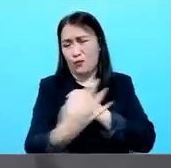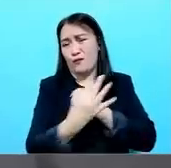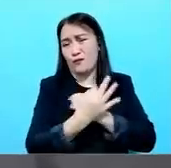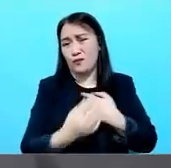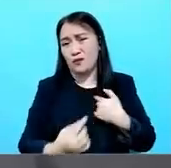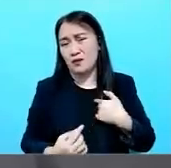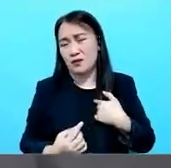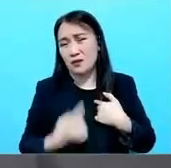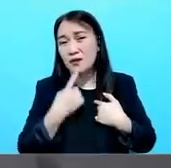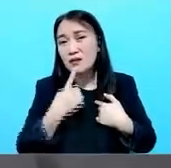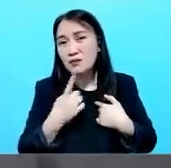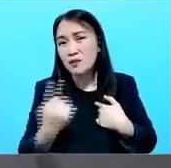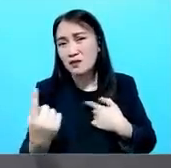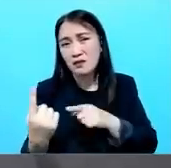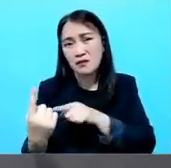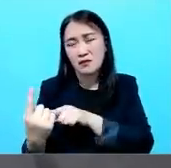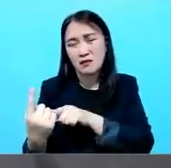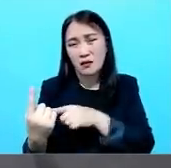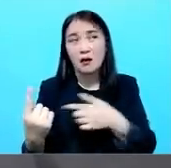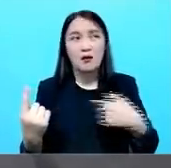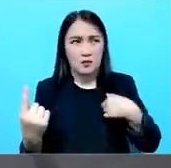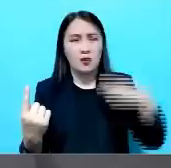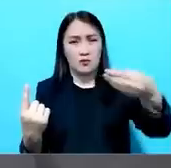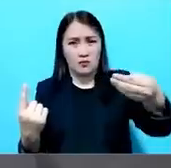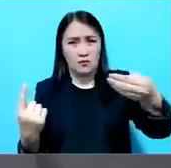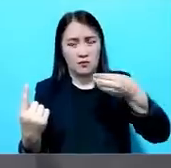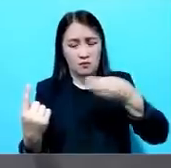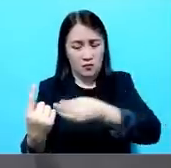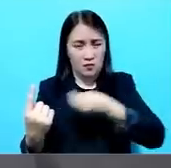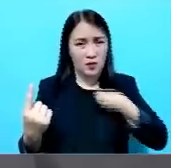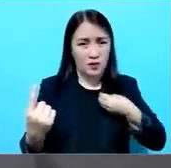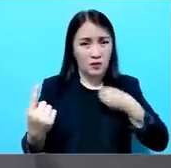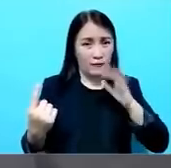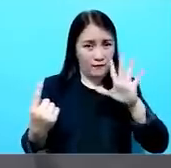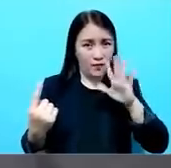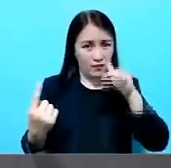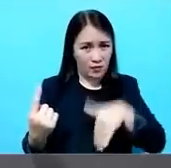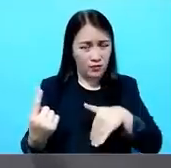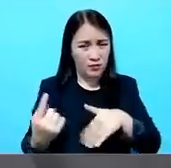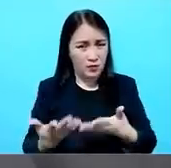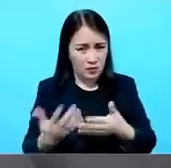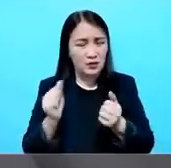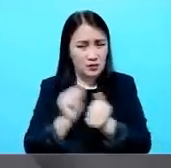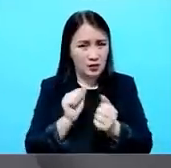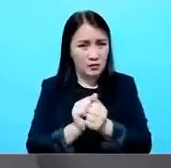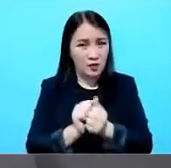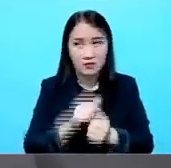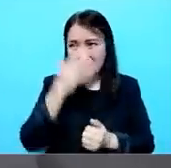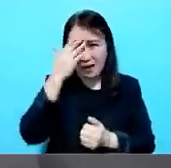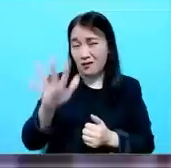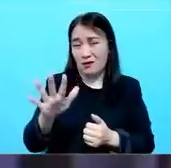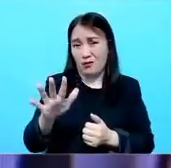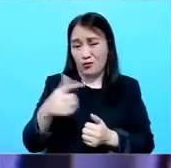kasi bibigyan niya daw po ako ng 5,000, sumama lang daw po ako. Hindi ko po alam na ganun po yung gagawin